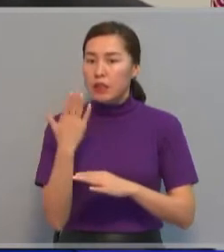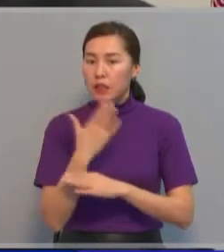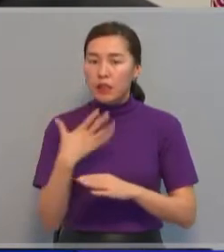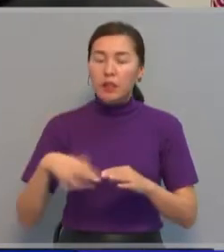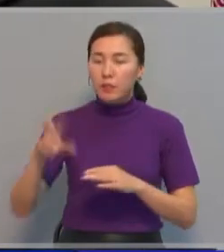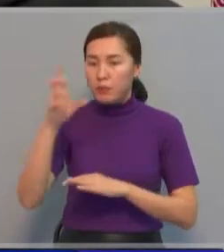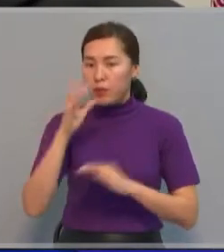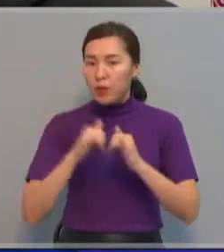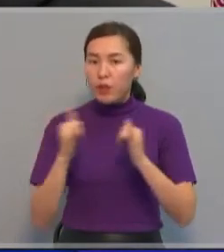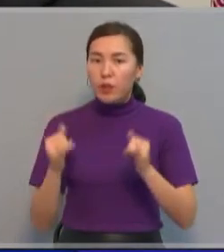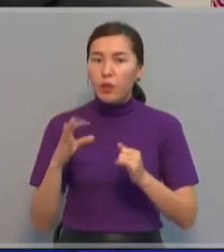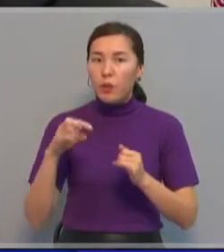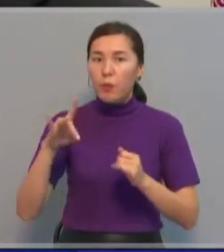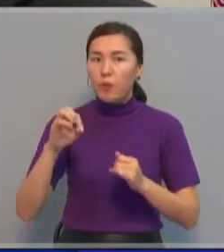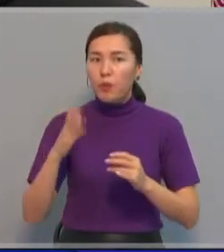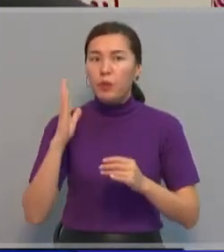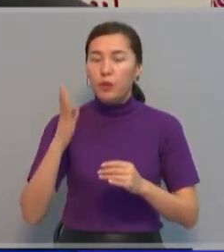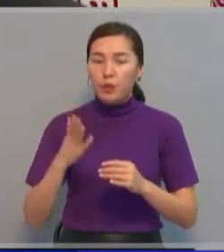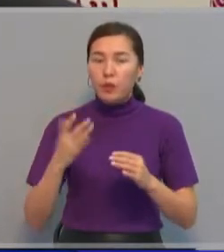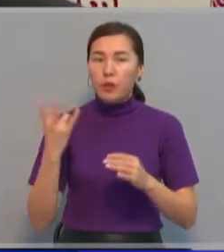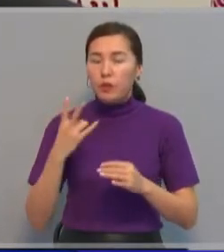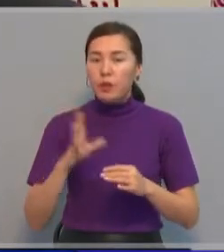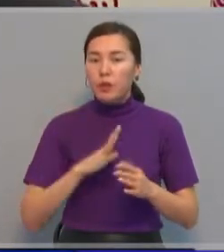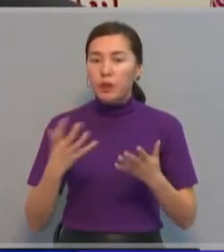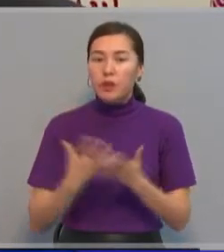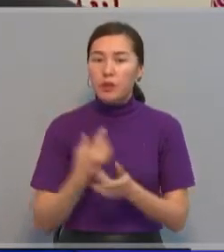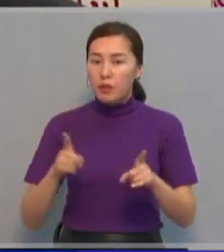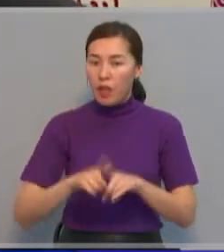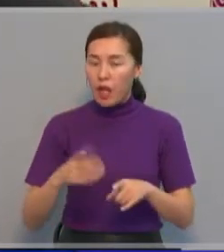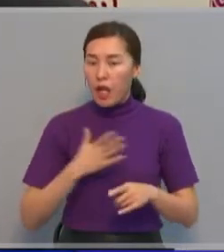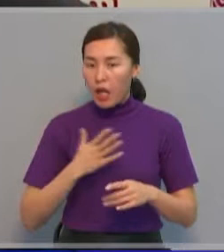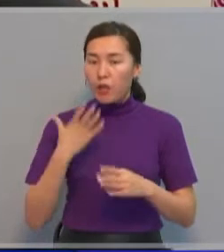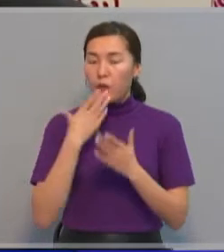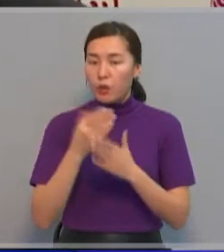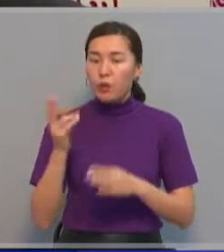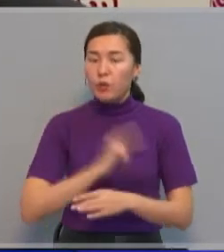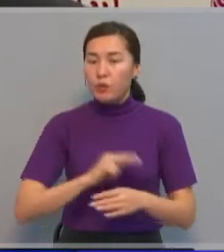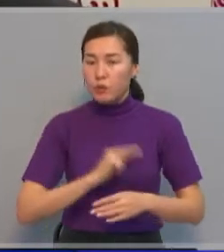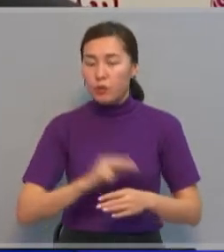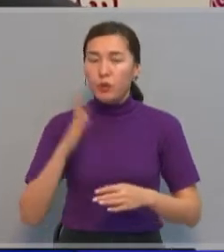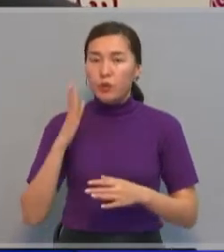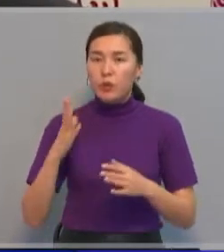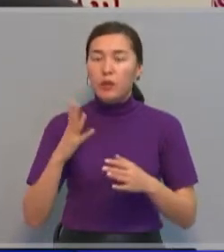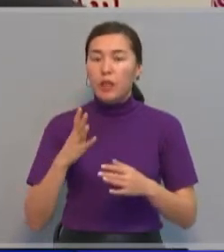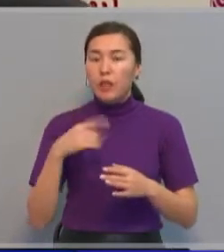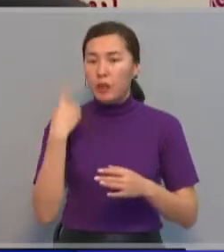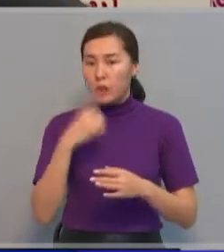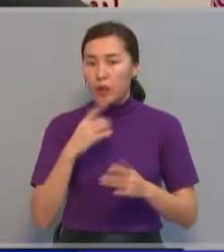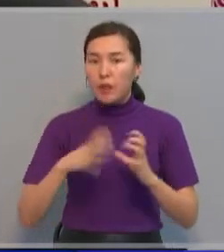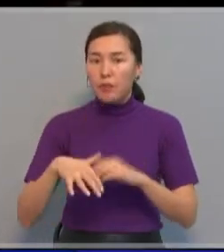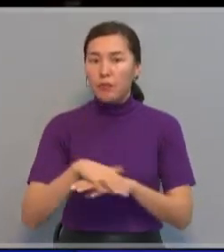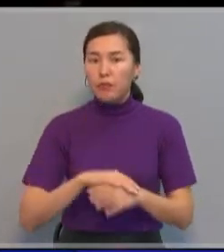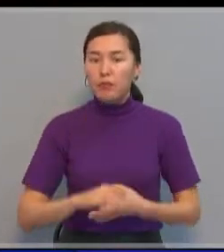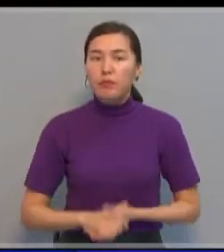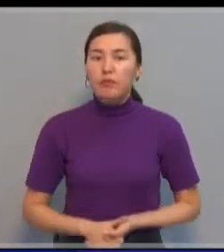но и в стране развивается дубляж. В будущем нам нужно достичь уровня, когда наши отечественные труды будут дублировать на языках мира.